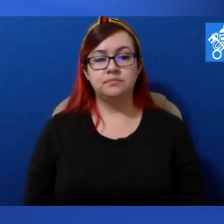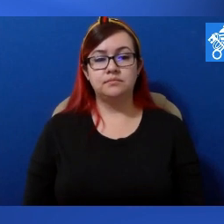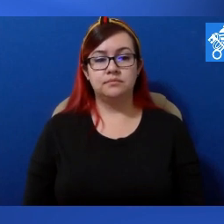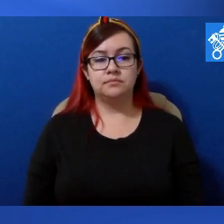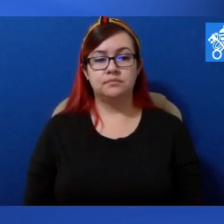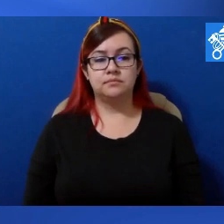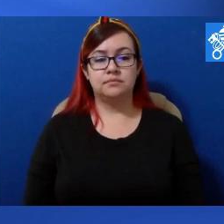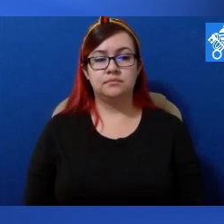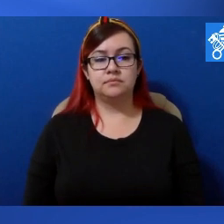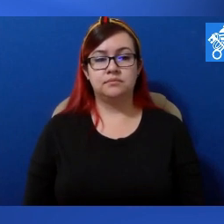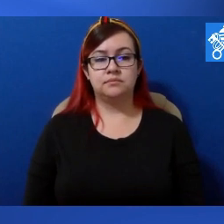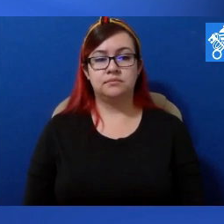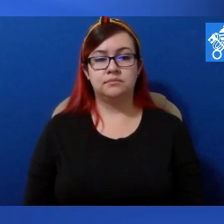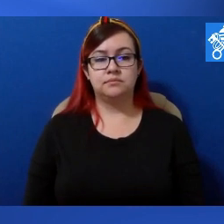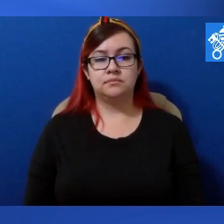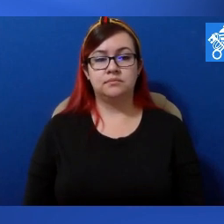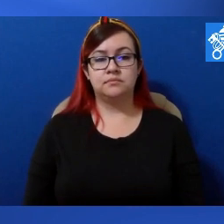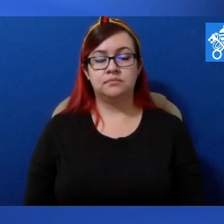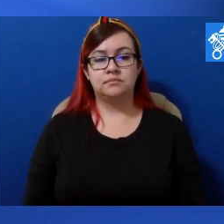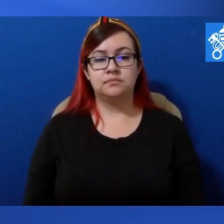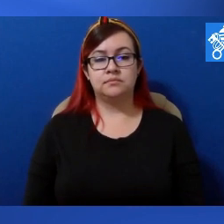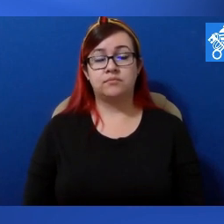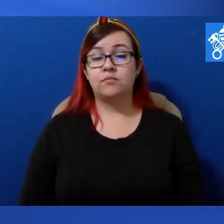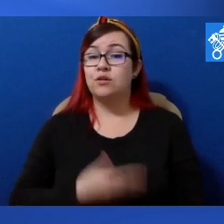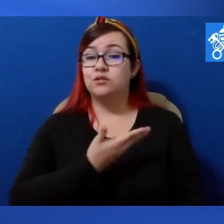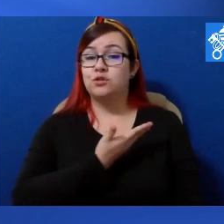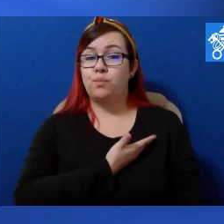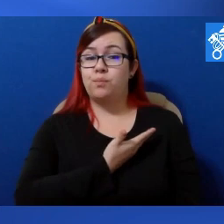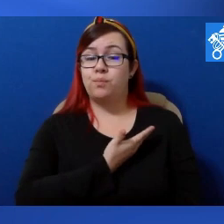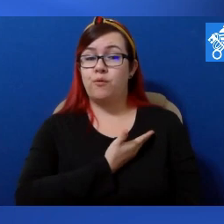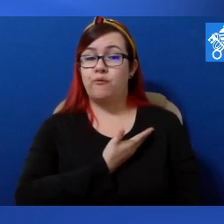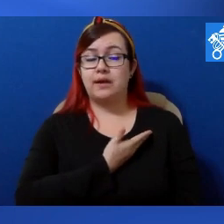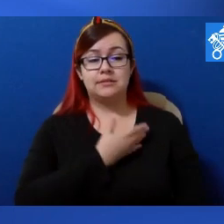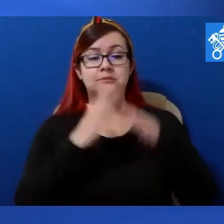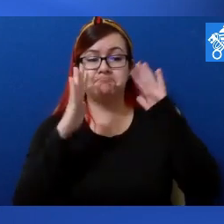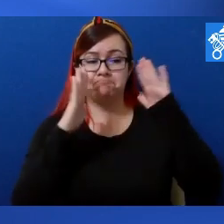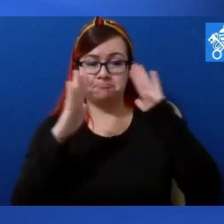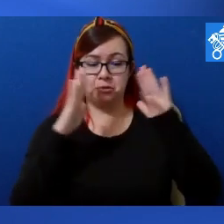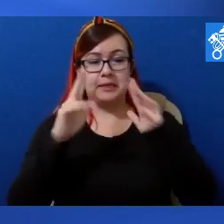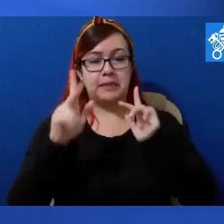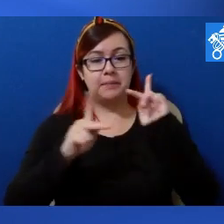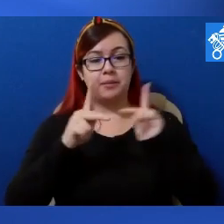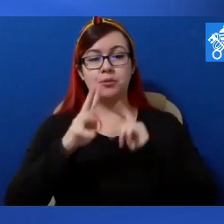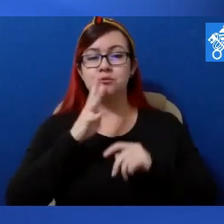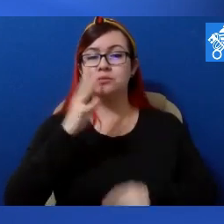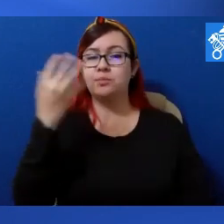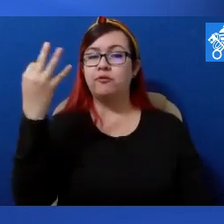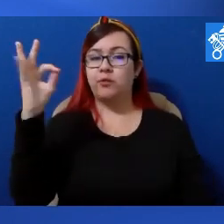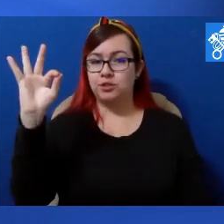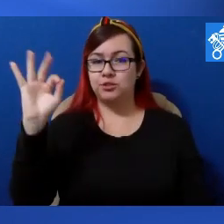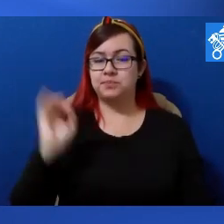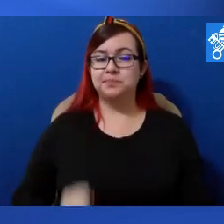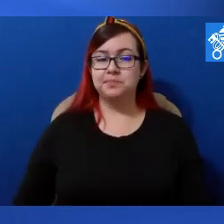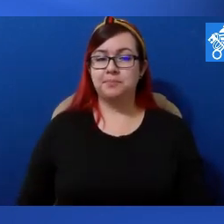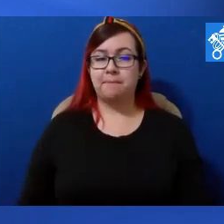campanello di allarme essenziale per la vita. Dio vi benedica. So Pope Francis,